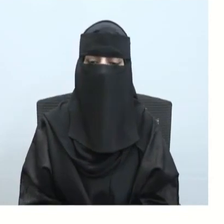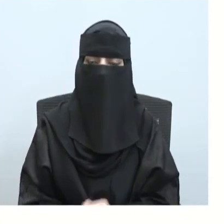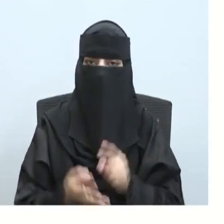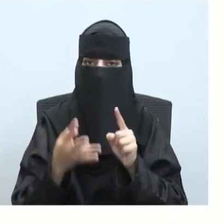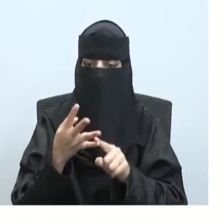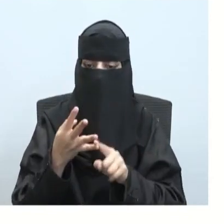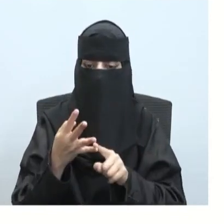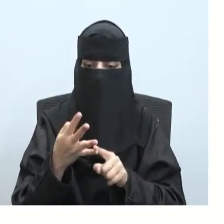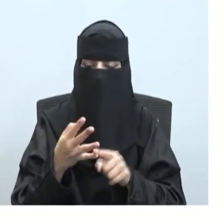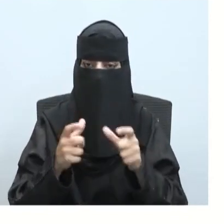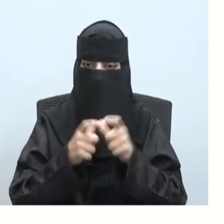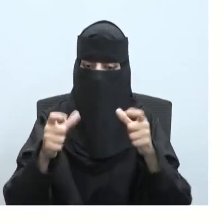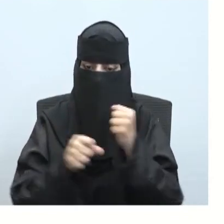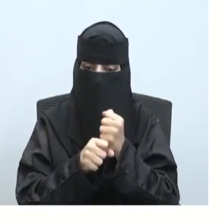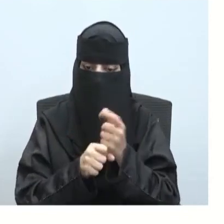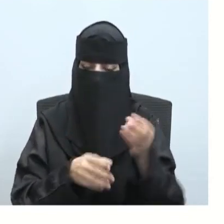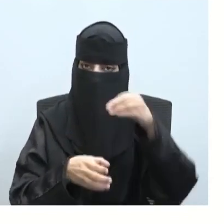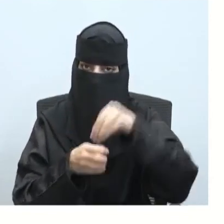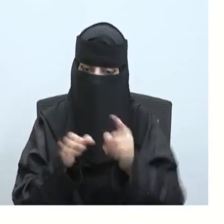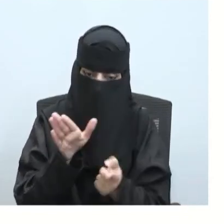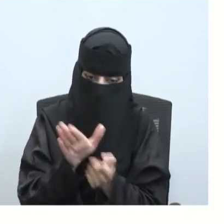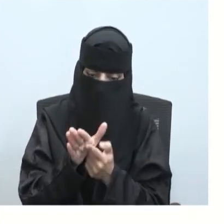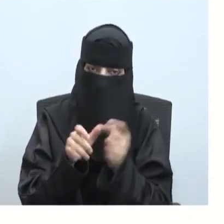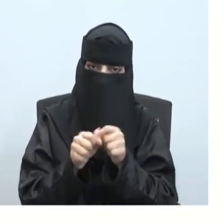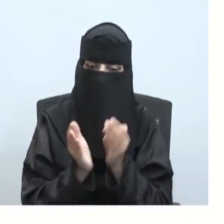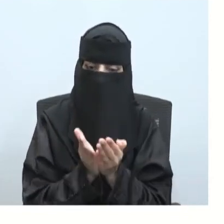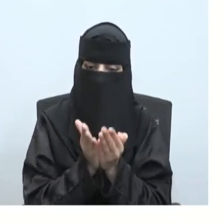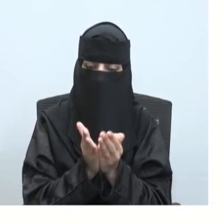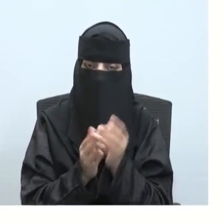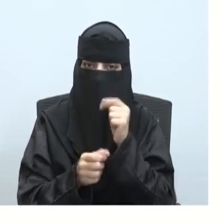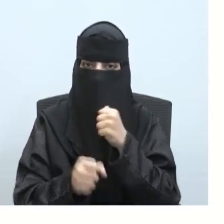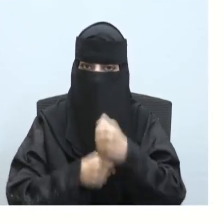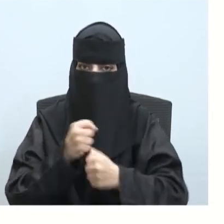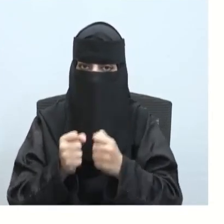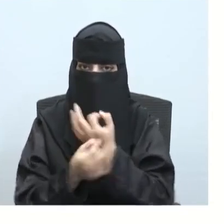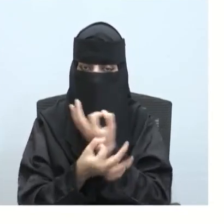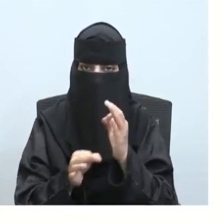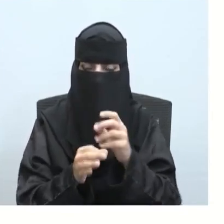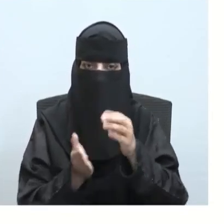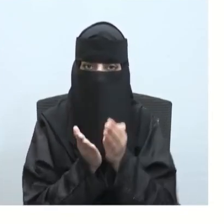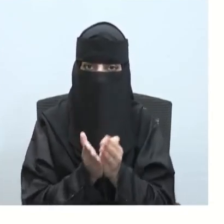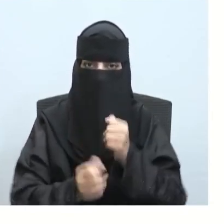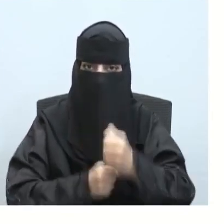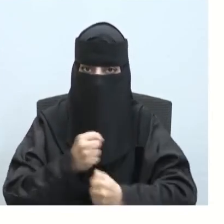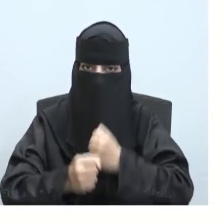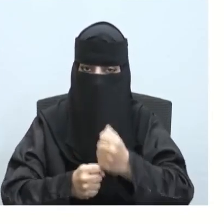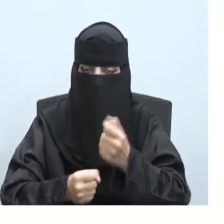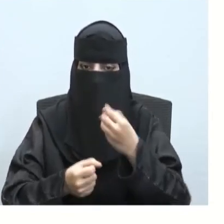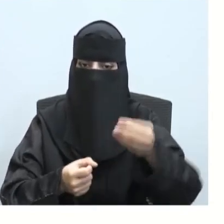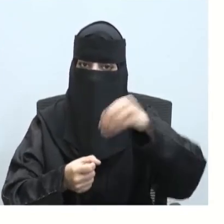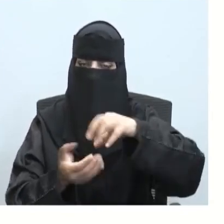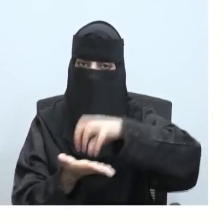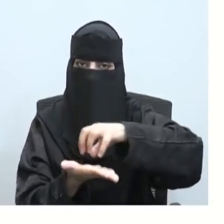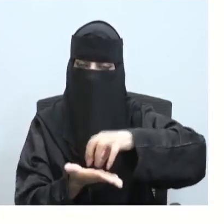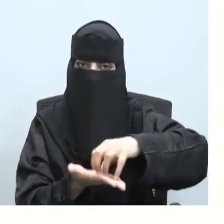رابعاً، وسع مشروعك ليشمل بطارية في المركبة تستهلك طاقتها بالكامل في كل تحرك لها. أضف عدة